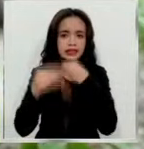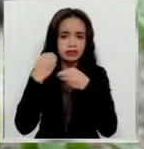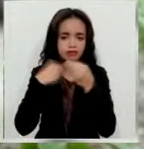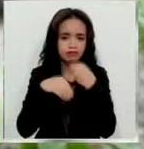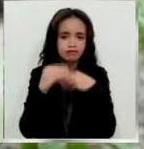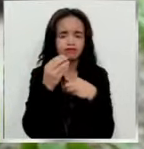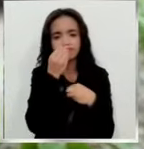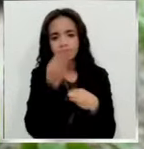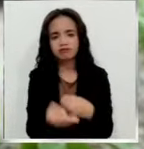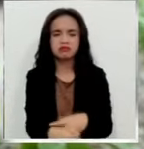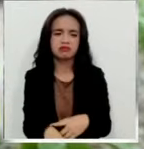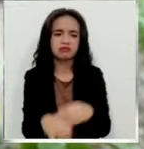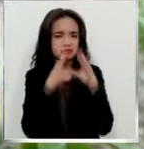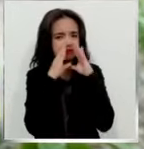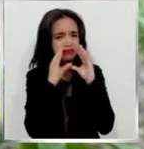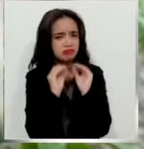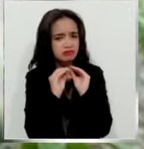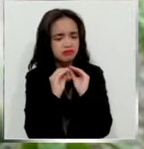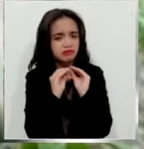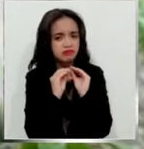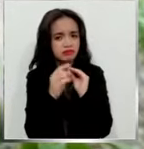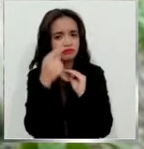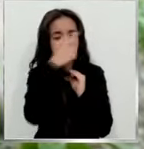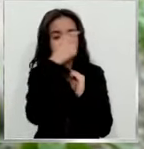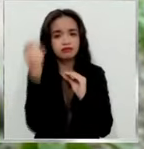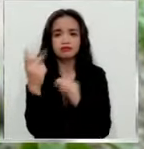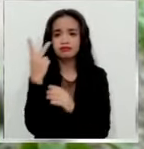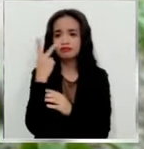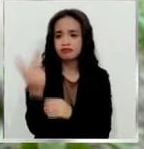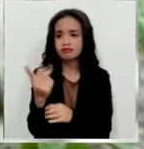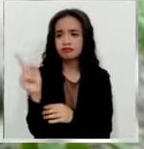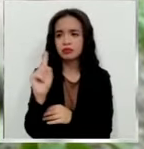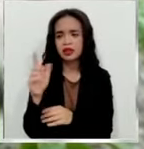ma'am. Kasi nakikita mo yung mga anak mo na